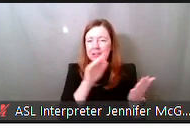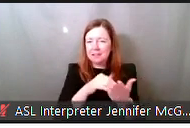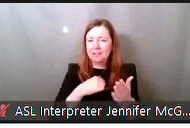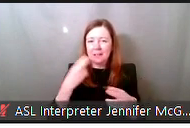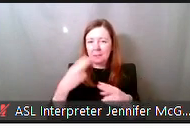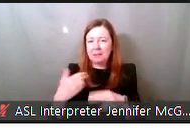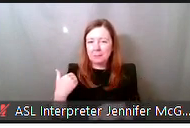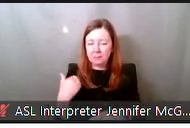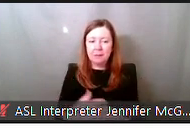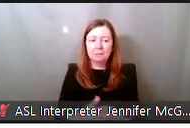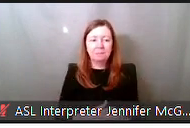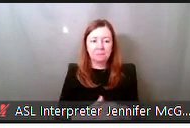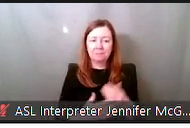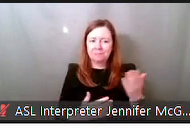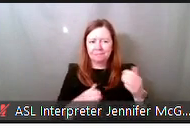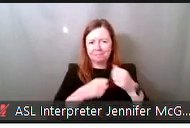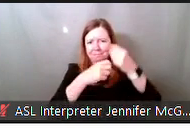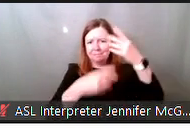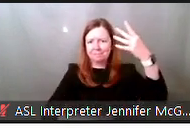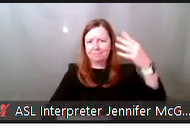这个是社区能源中心，